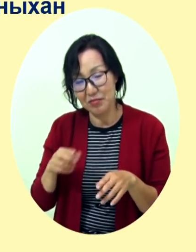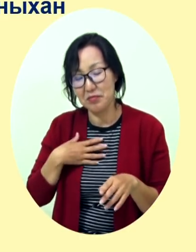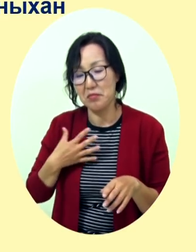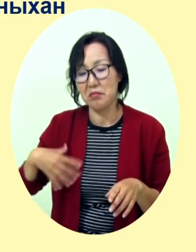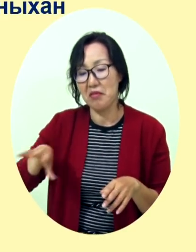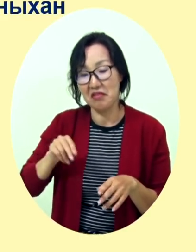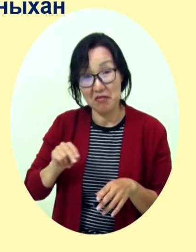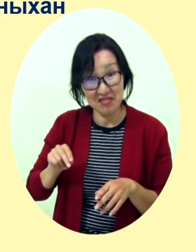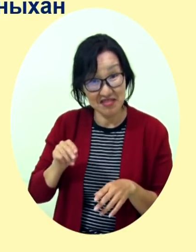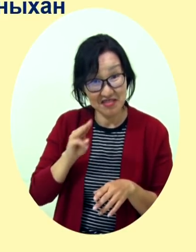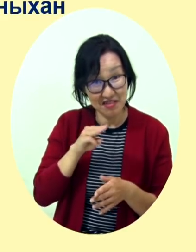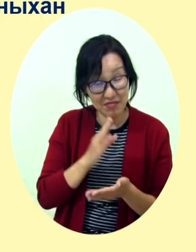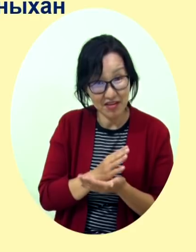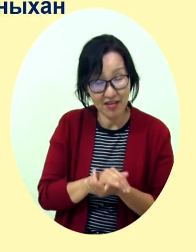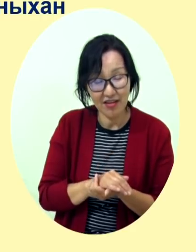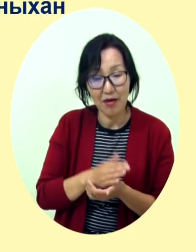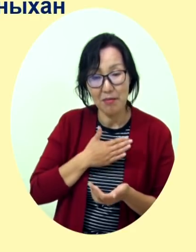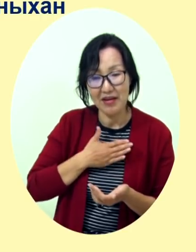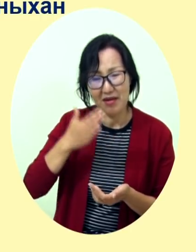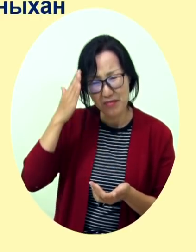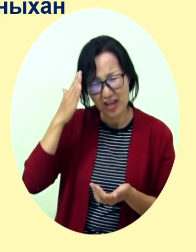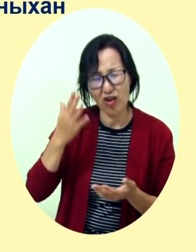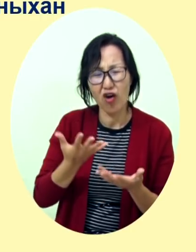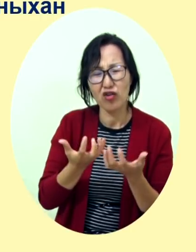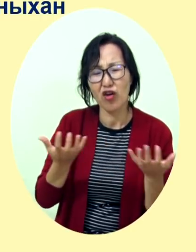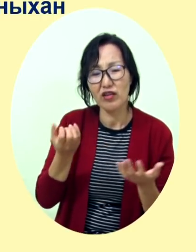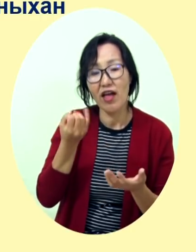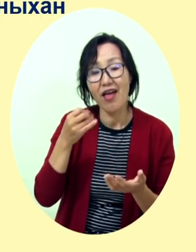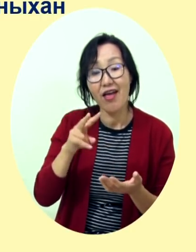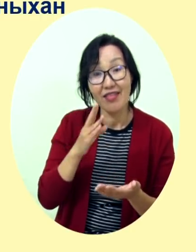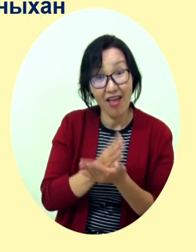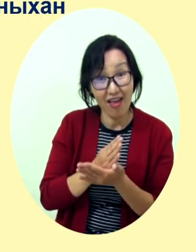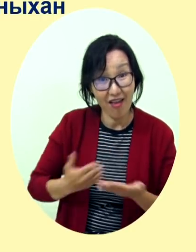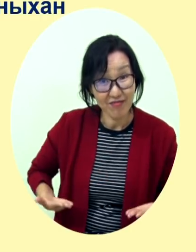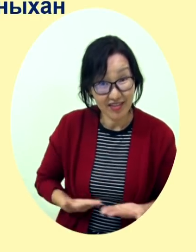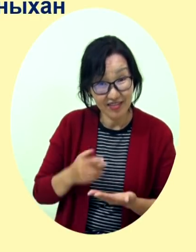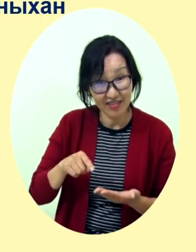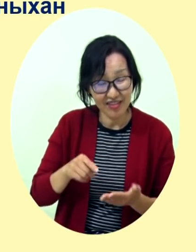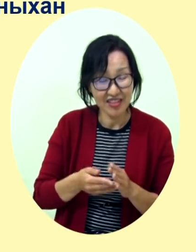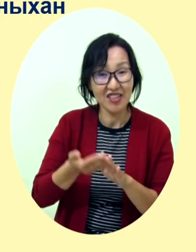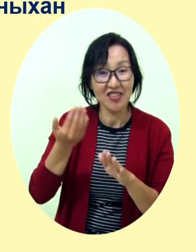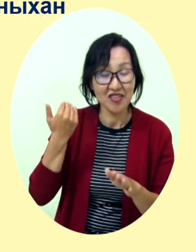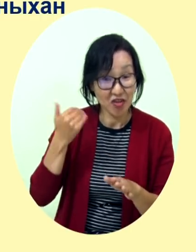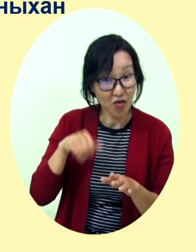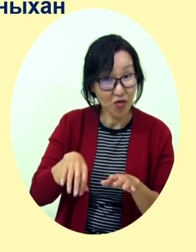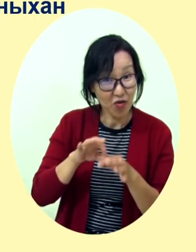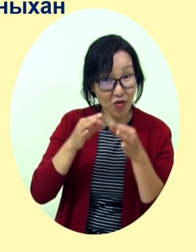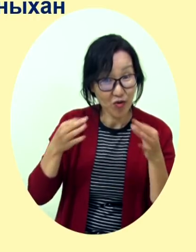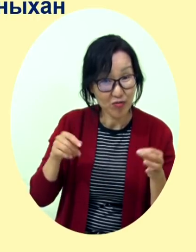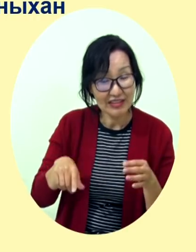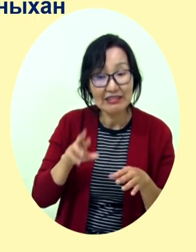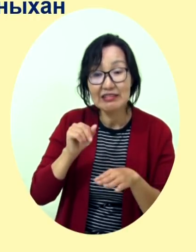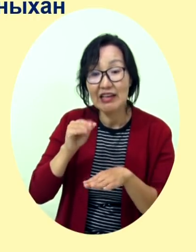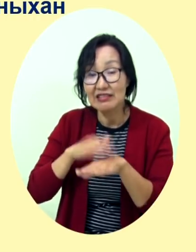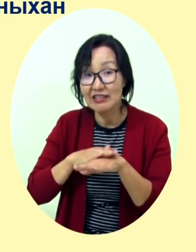сэдвийг бид болгон зассан байна. За, манай байранд маш олон айлууд амьдардаг гэсэн эхний өгүүлбэрийг хэрхэн